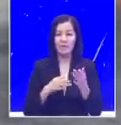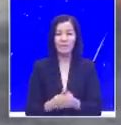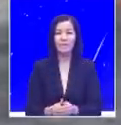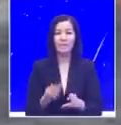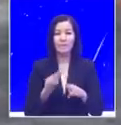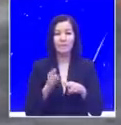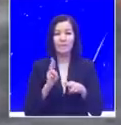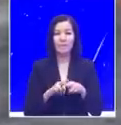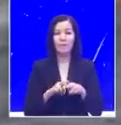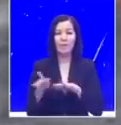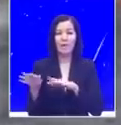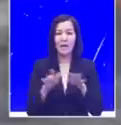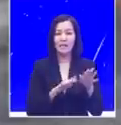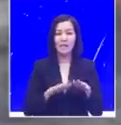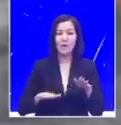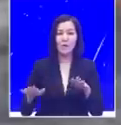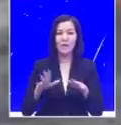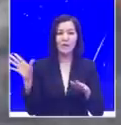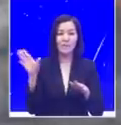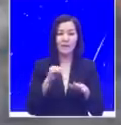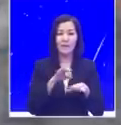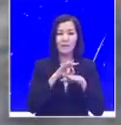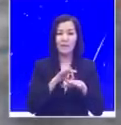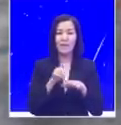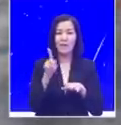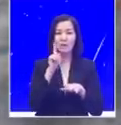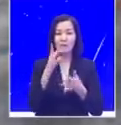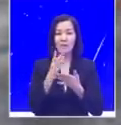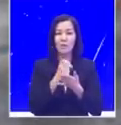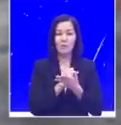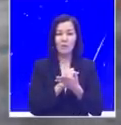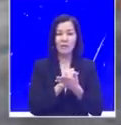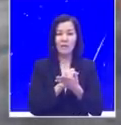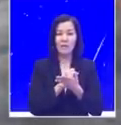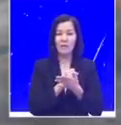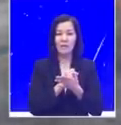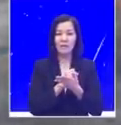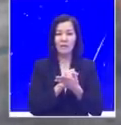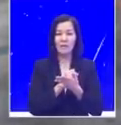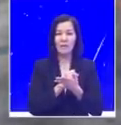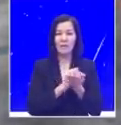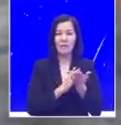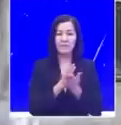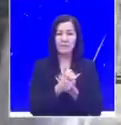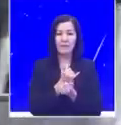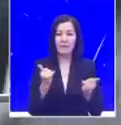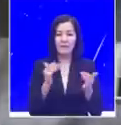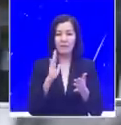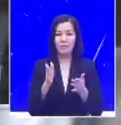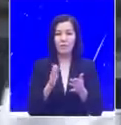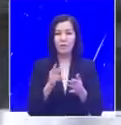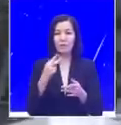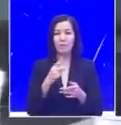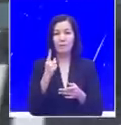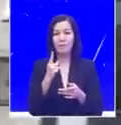Бұл акция аудандардың барлығында жастар ресурстық орталығы арқылы, автоволонтерлік қызмет арқылы өтіп жатыр. Жалпы